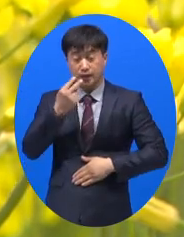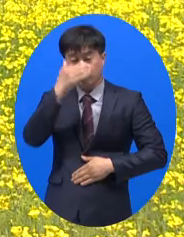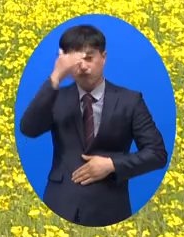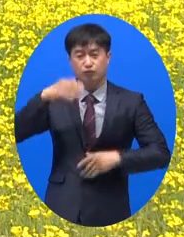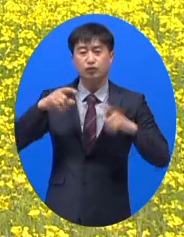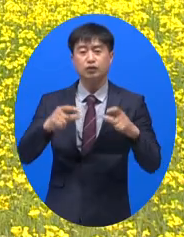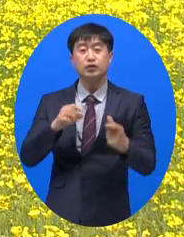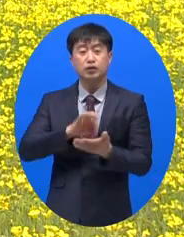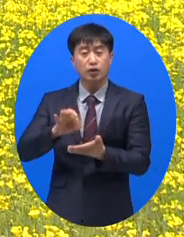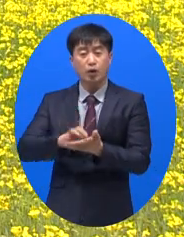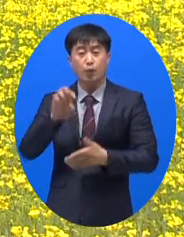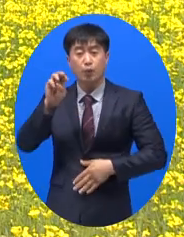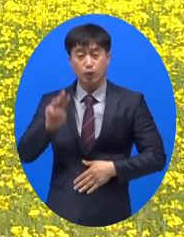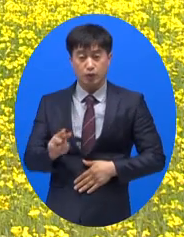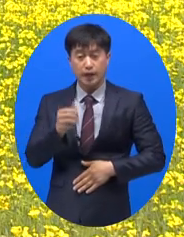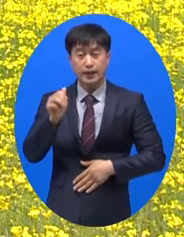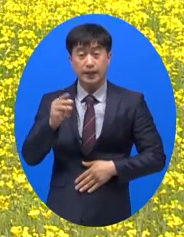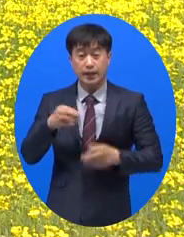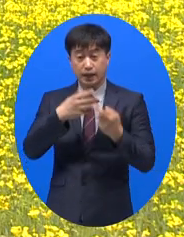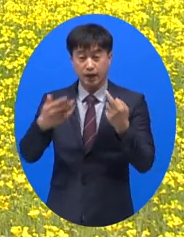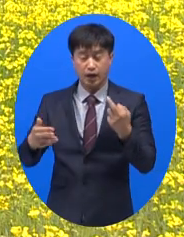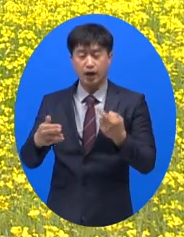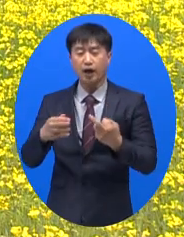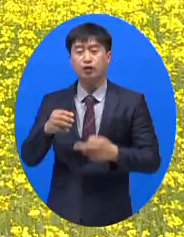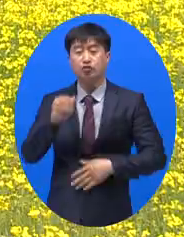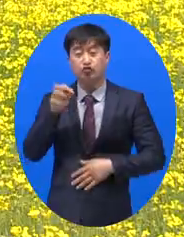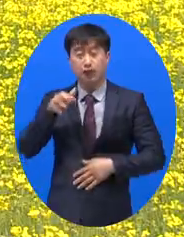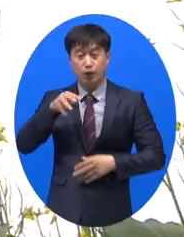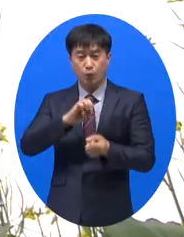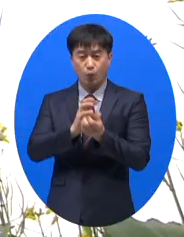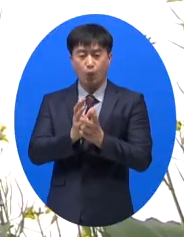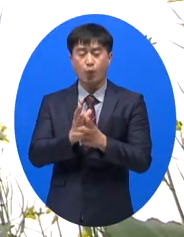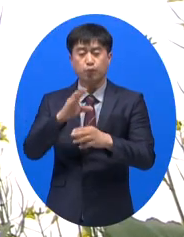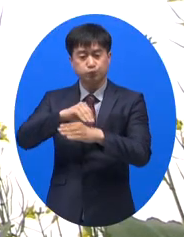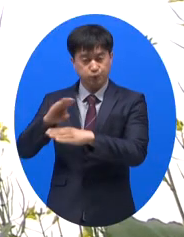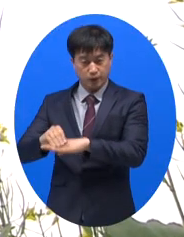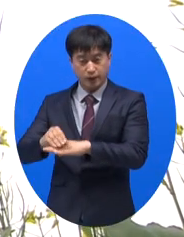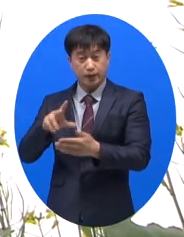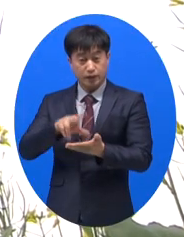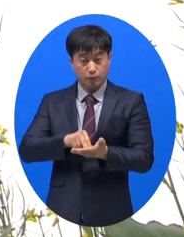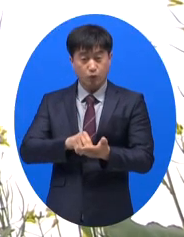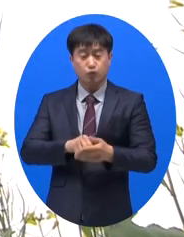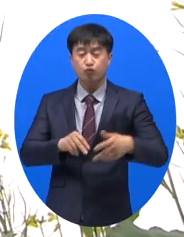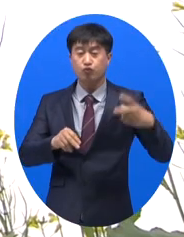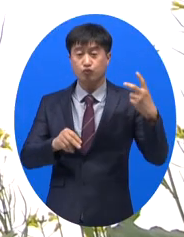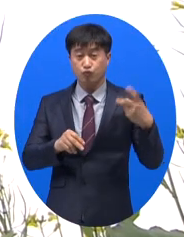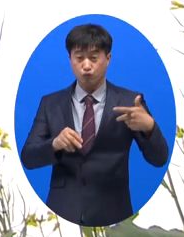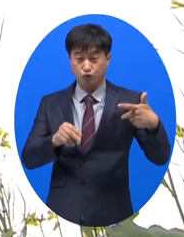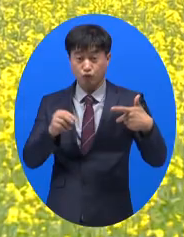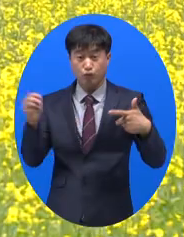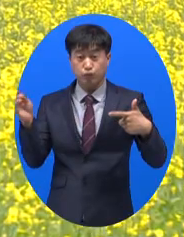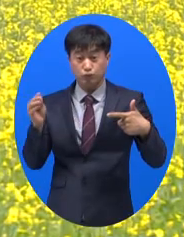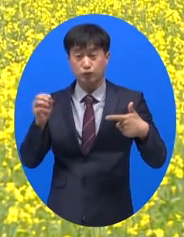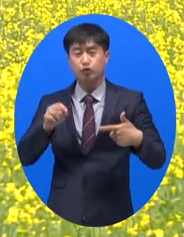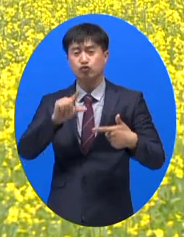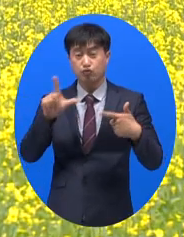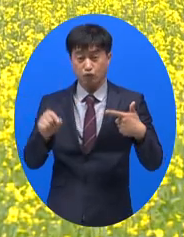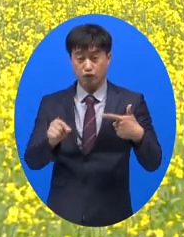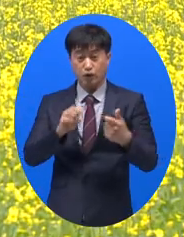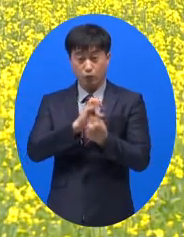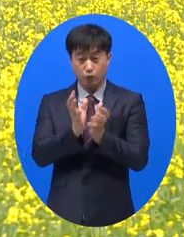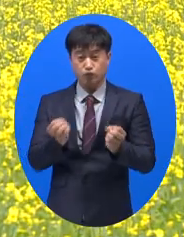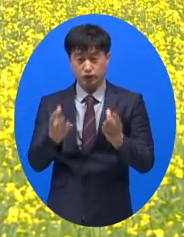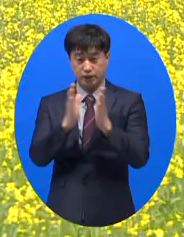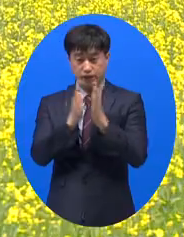경관 단지 를 활용해 포천 한탄강 유채 곳으로 물들다 라는 제목으로 6월 5일부터 26일까지 유채꽃